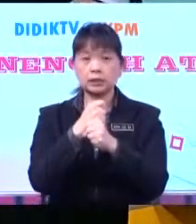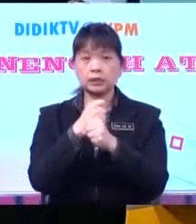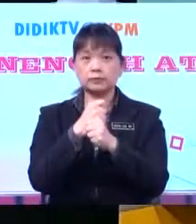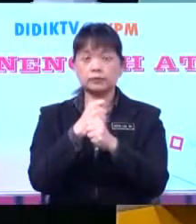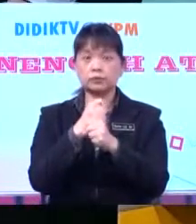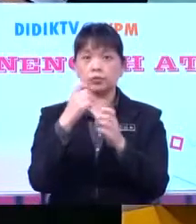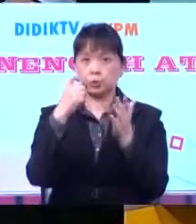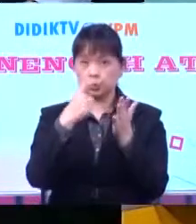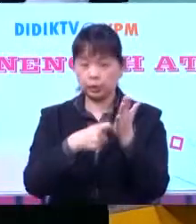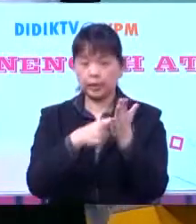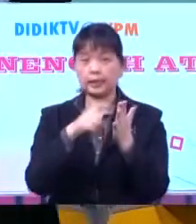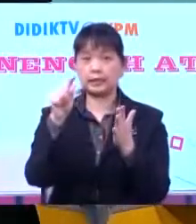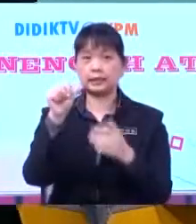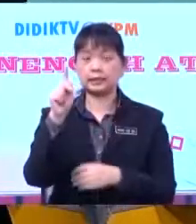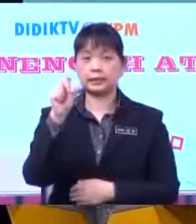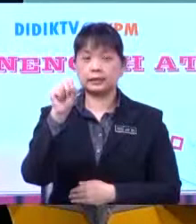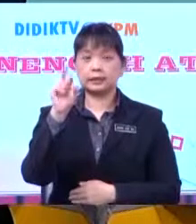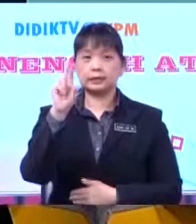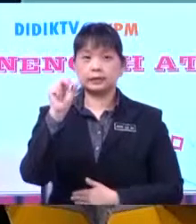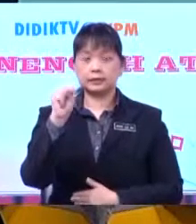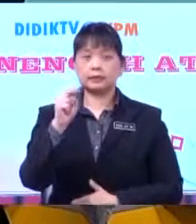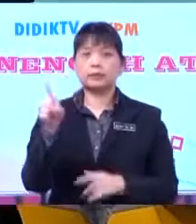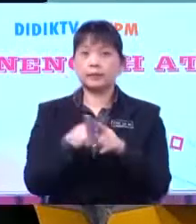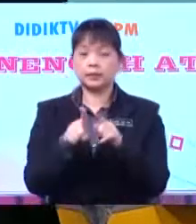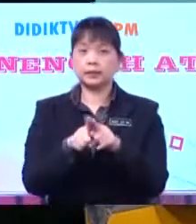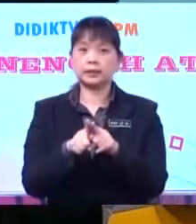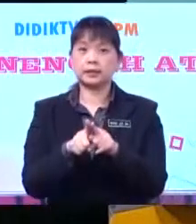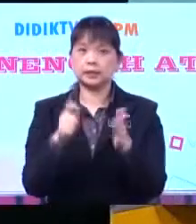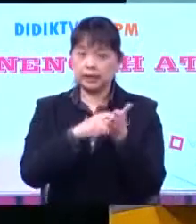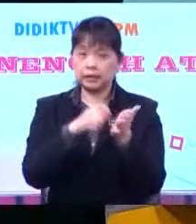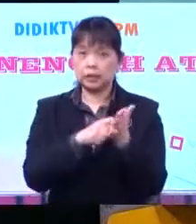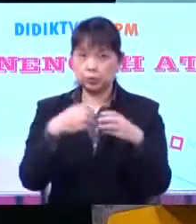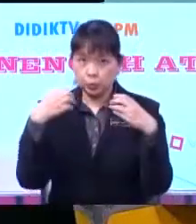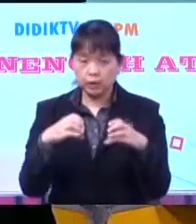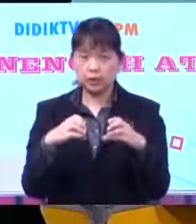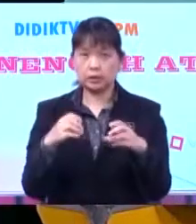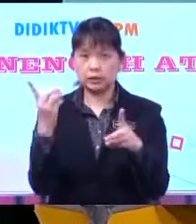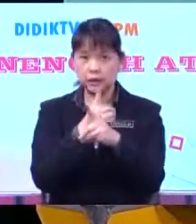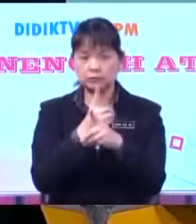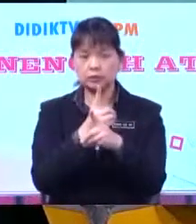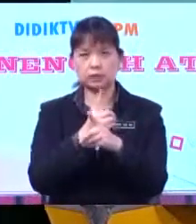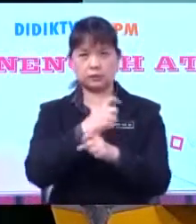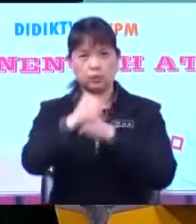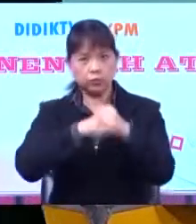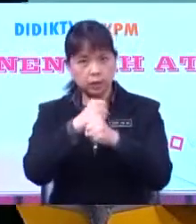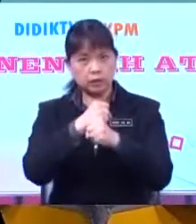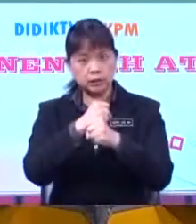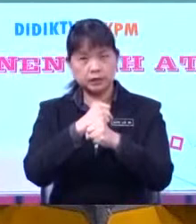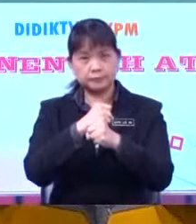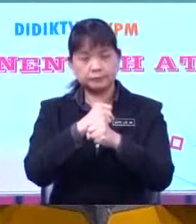taksiran bersama dengan kadar cuka digunakan jarak dengannya tahunan Oke dalam soal ini